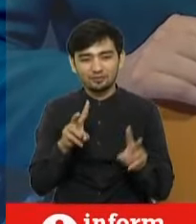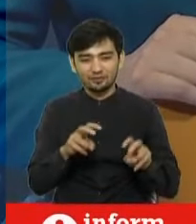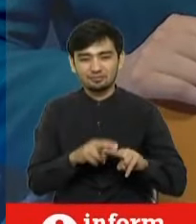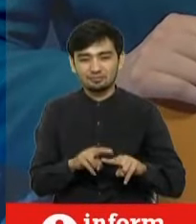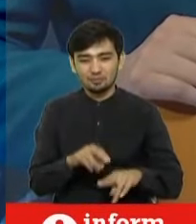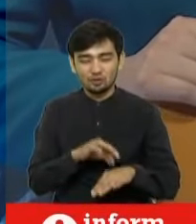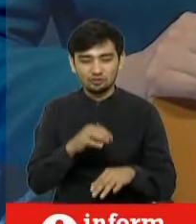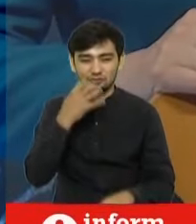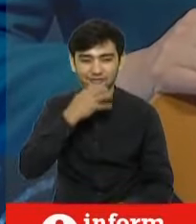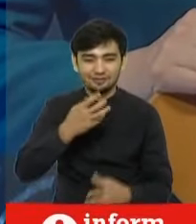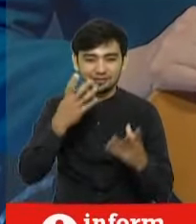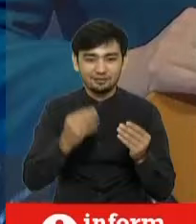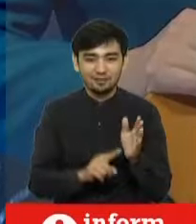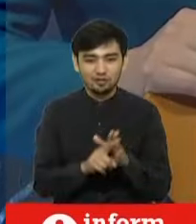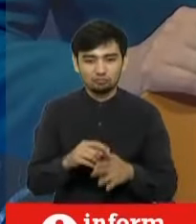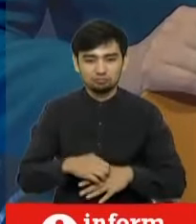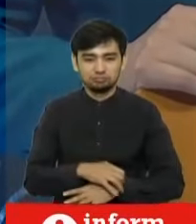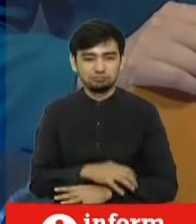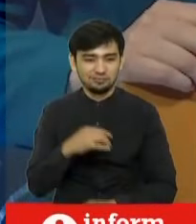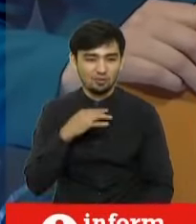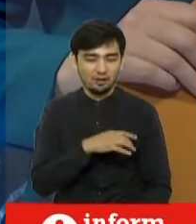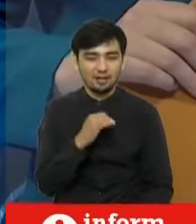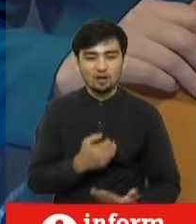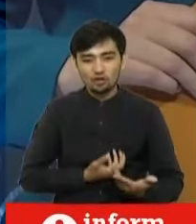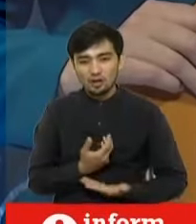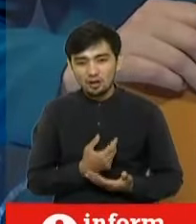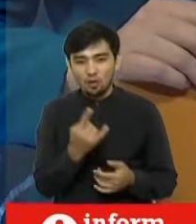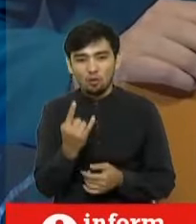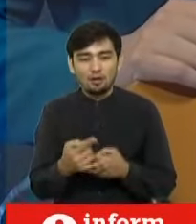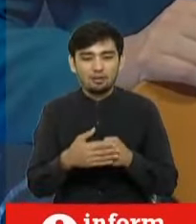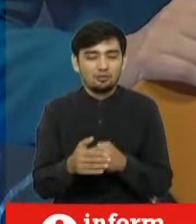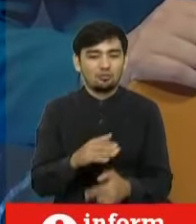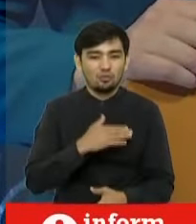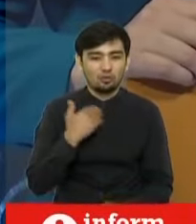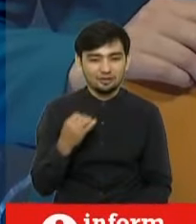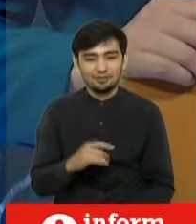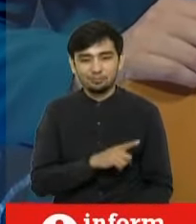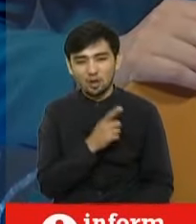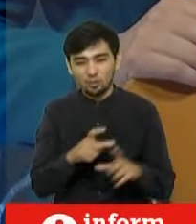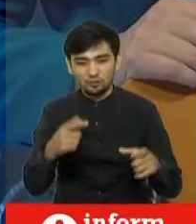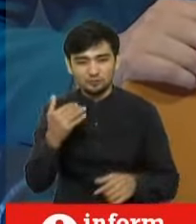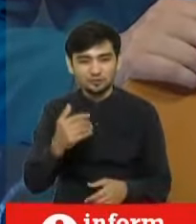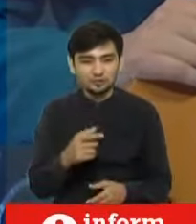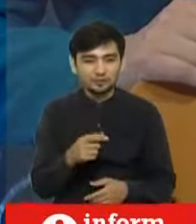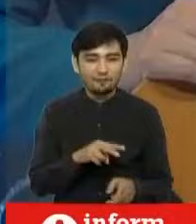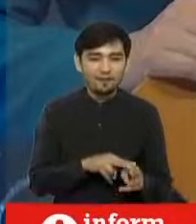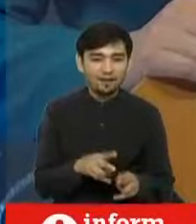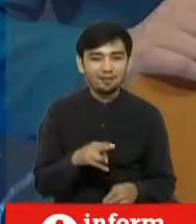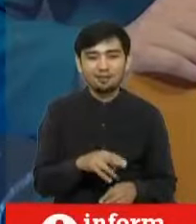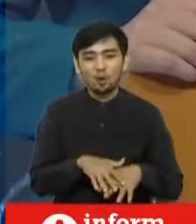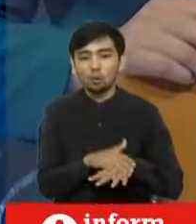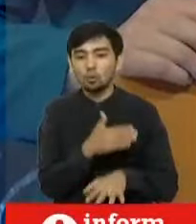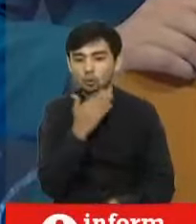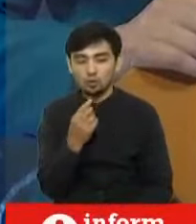наступлением жарких дней. Некоторые жители даже не рискуют открывать окна. По словам специалистов, угрозы для здоровья населения нет.